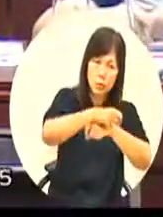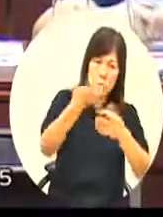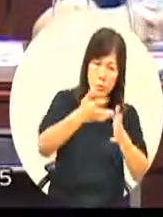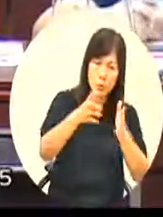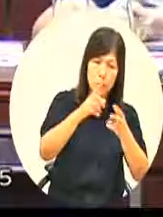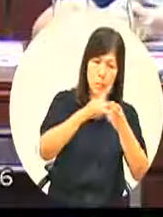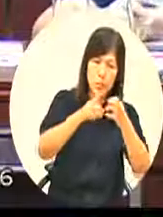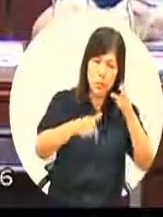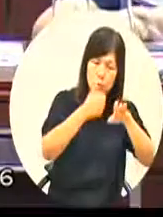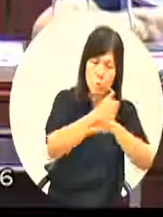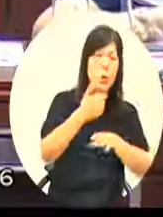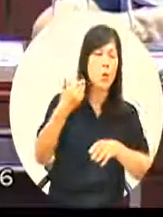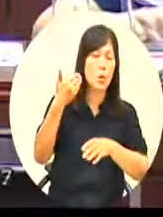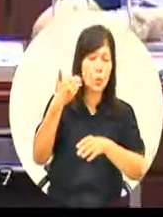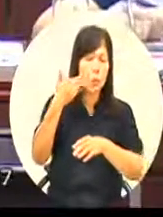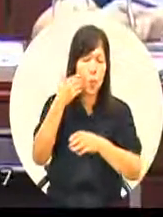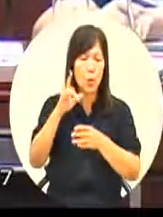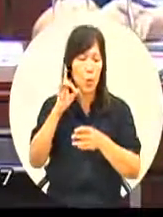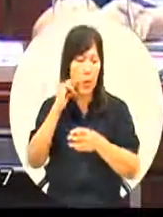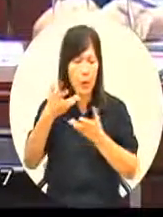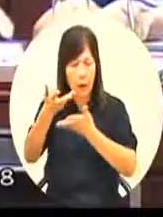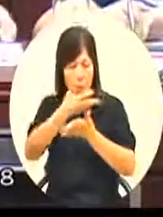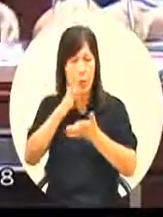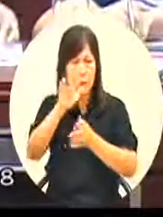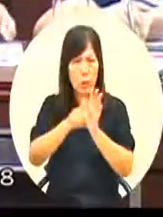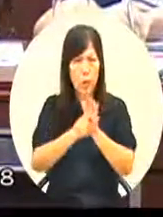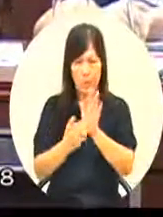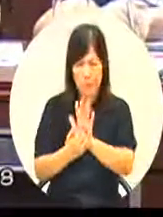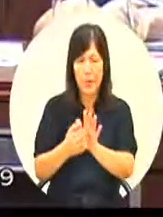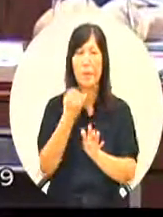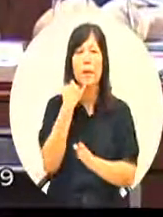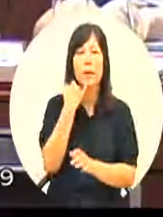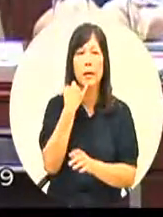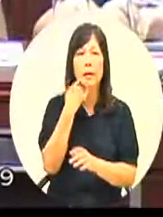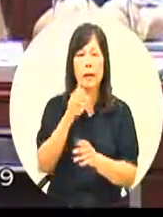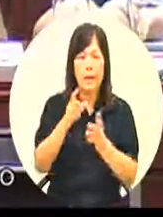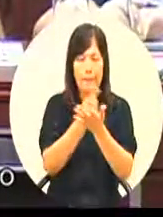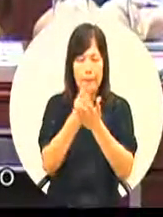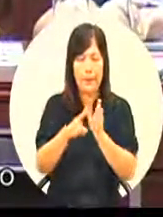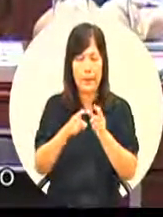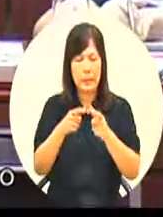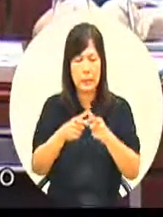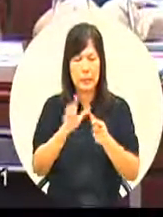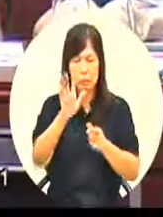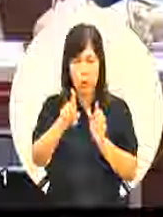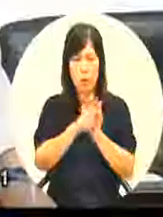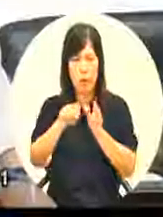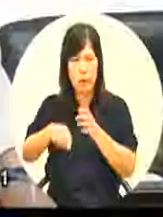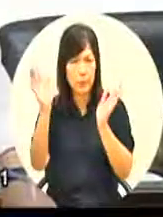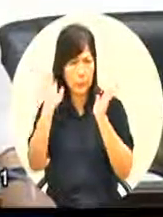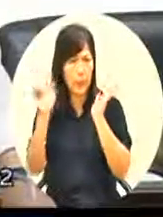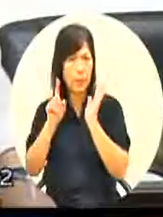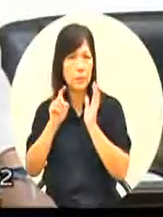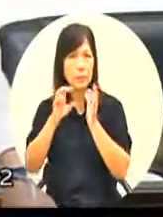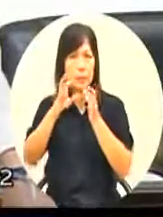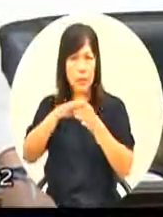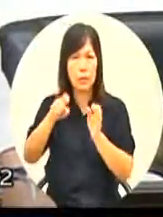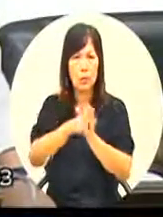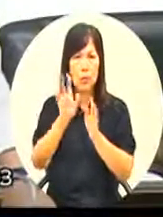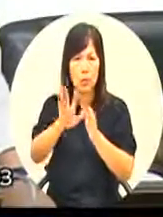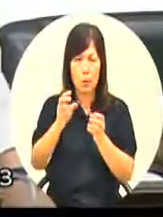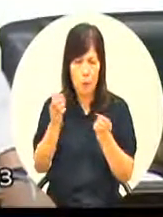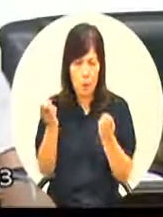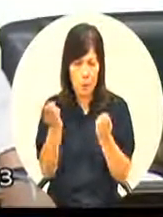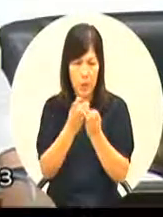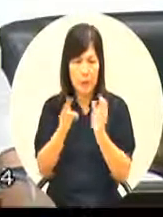通一下，应该会避免这样事发生。 我想这都情绪上了，好，情绪上，这孩子也因为情绪上他有